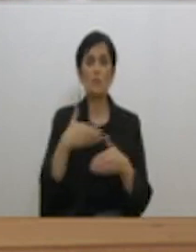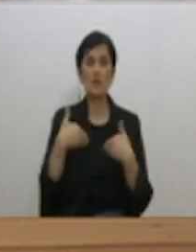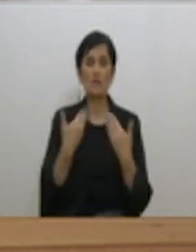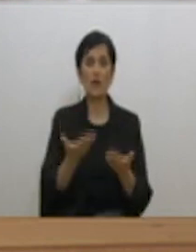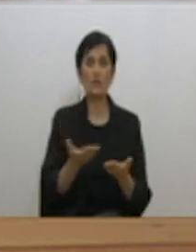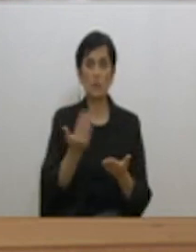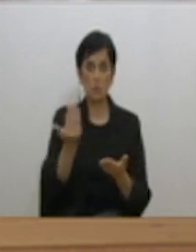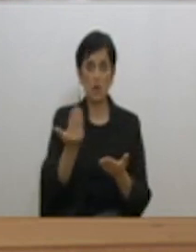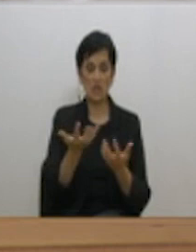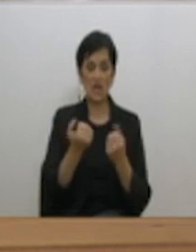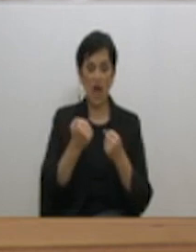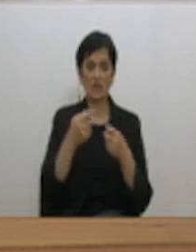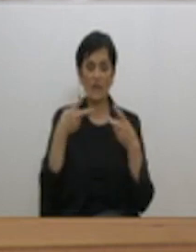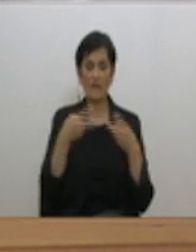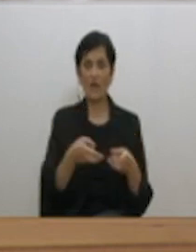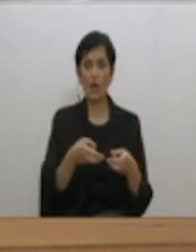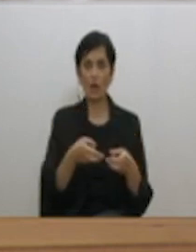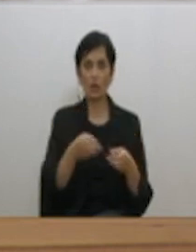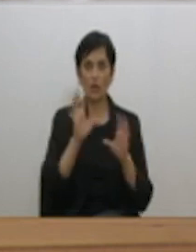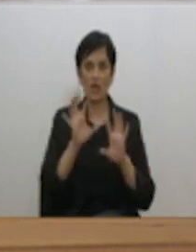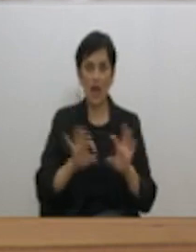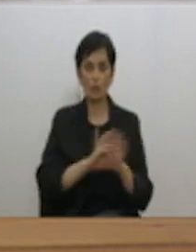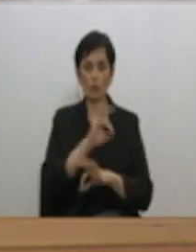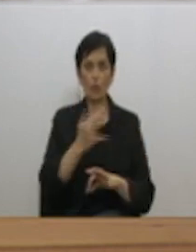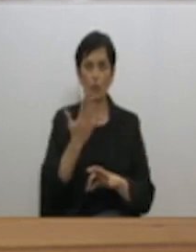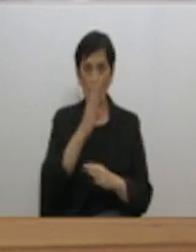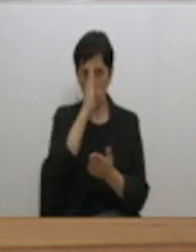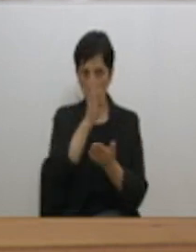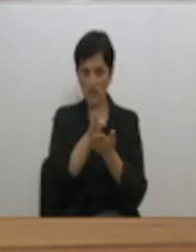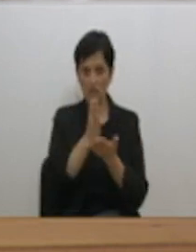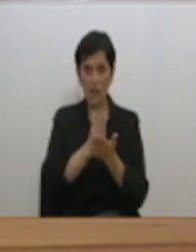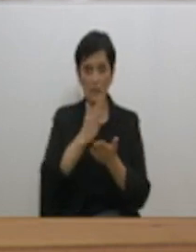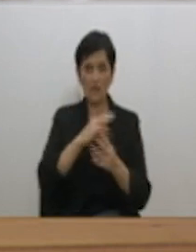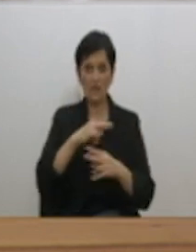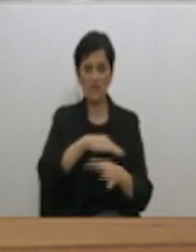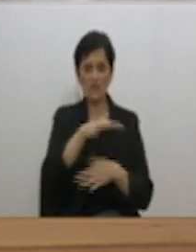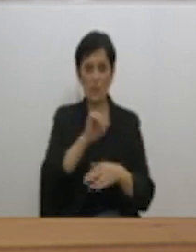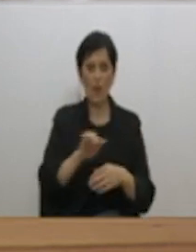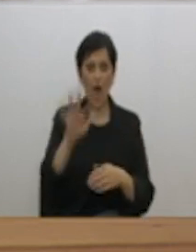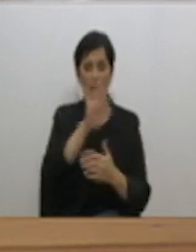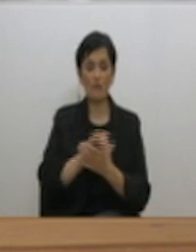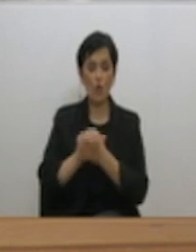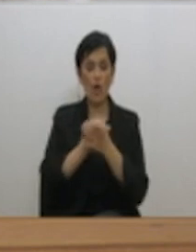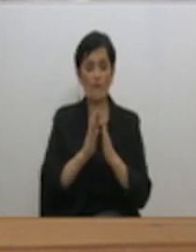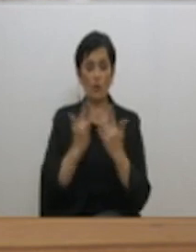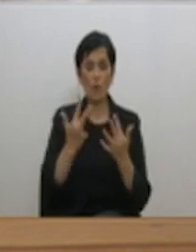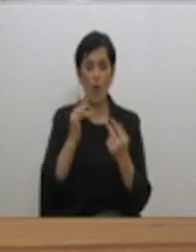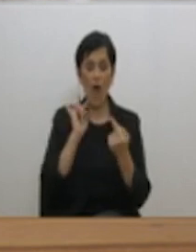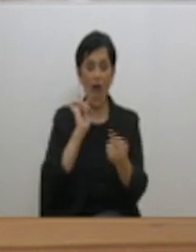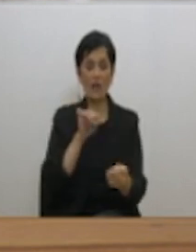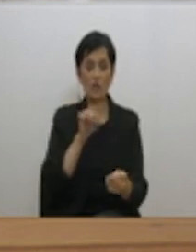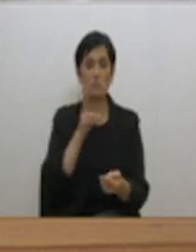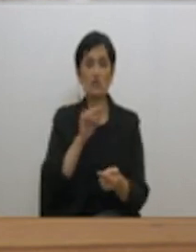რომ მან გადაწყვიტა ვეტო დაადოს კანონპროექტს, რომელიც პირდაპირ არის საბოტაჟი ევროკავშირის მოთხოვნების, ეწინააღმდეგება